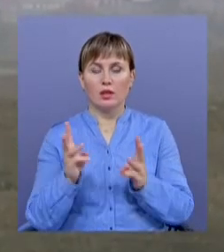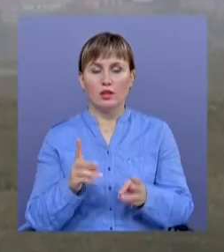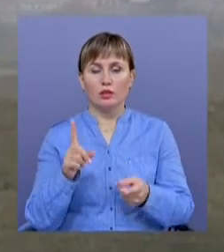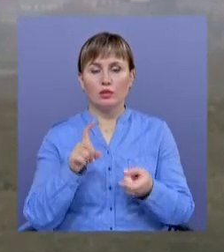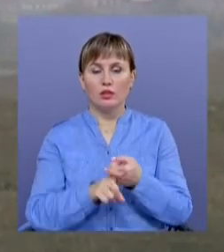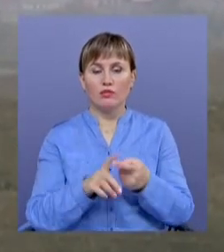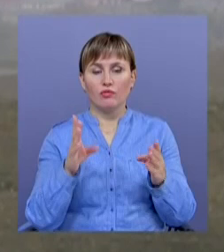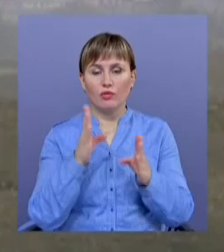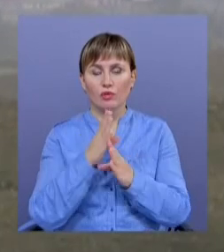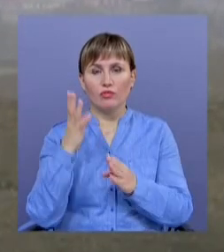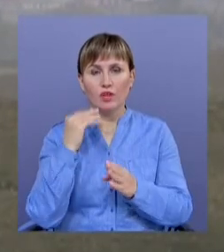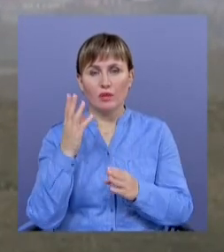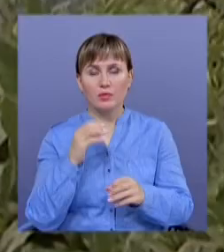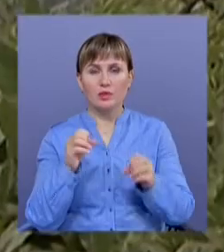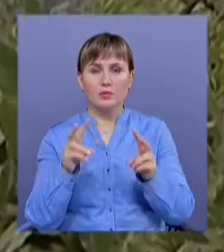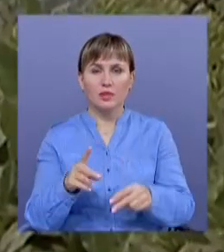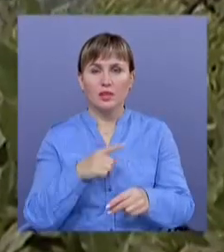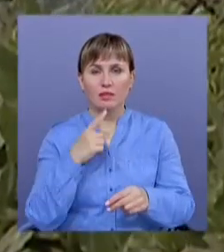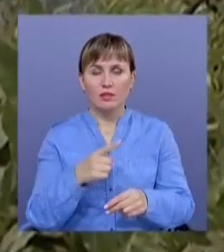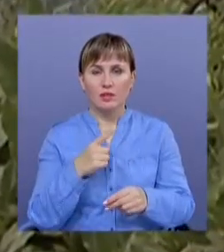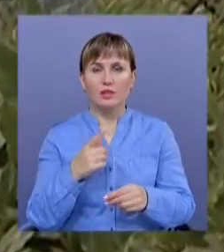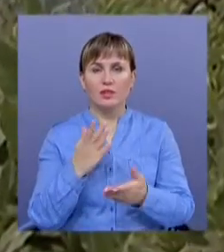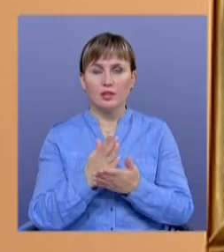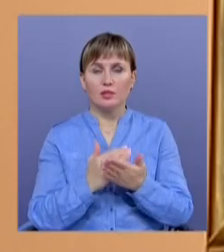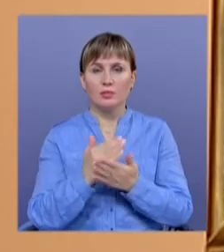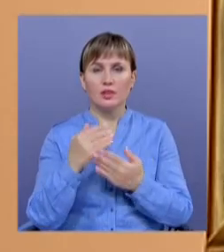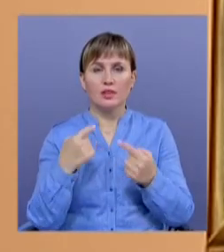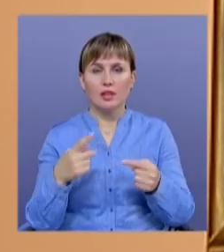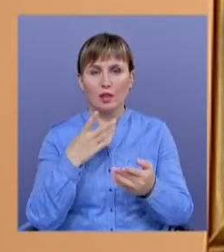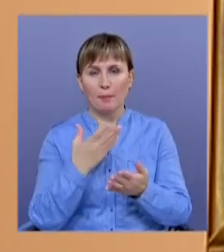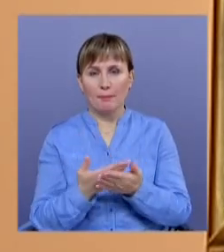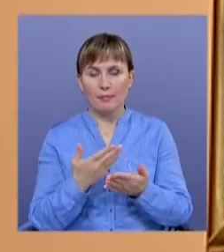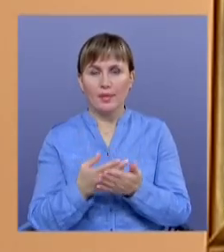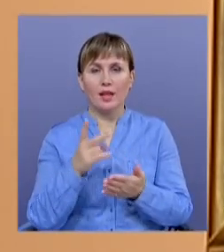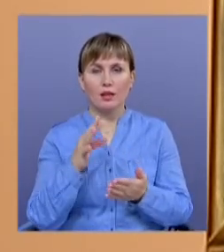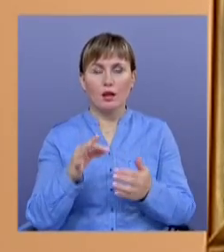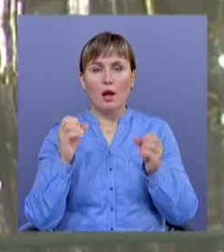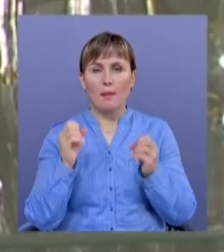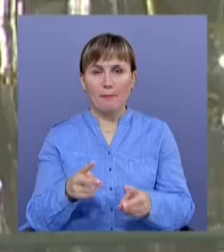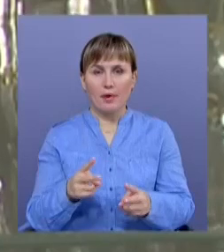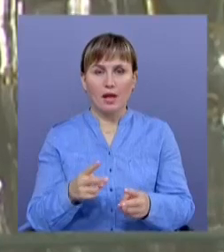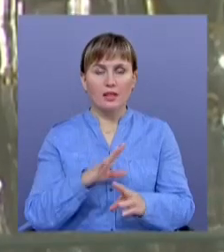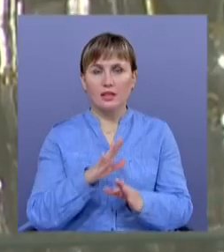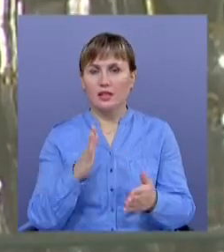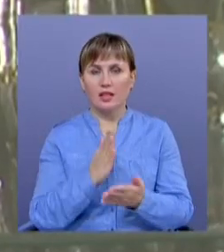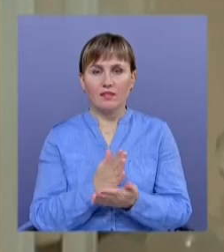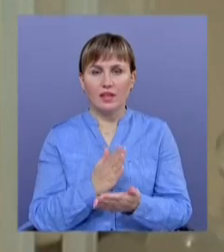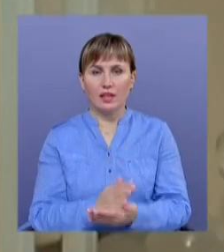касается воздуха в Алматы, специалисты отмечают небольшое превышение некоторых показателей, но опасными они не